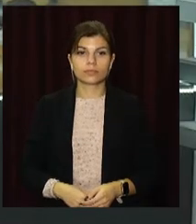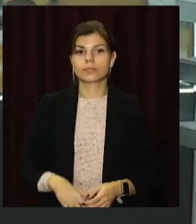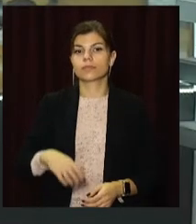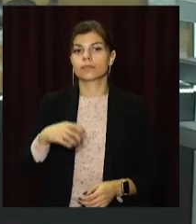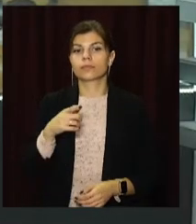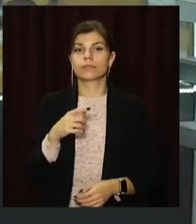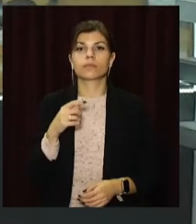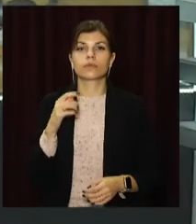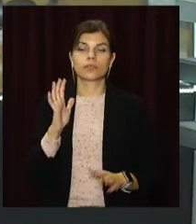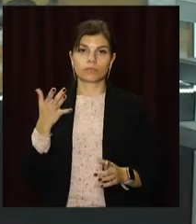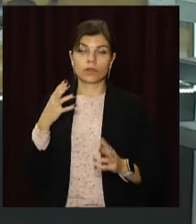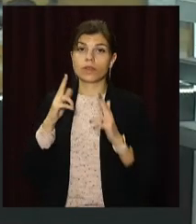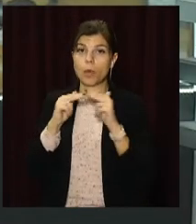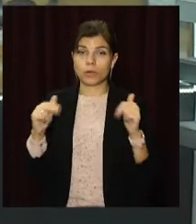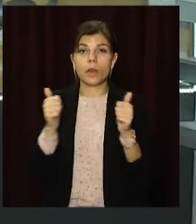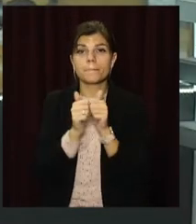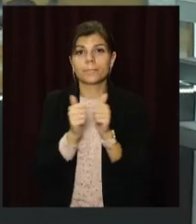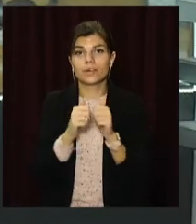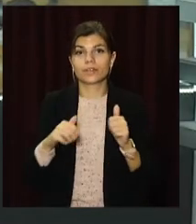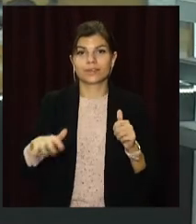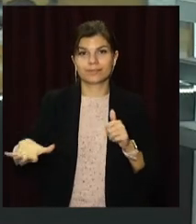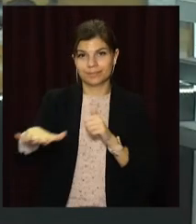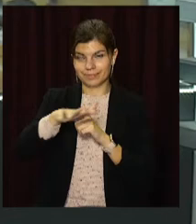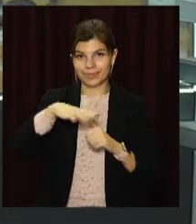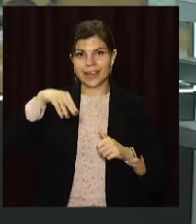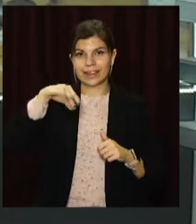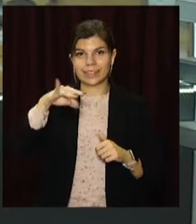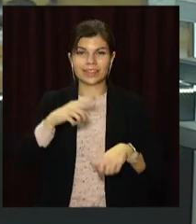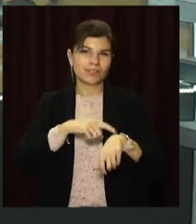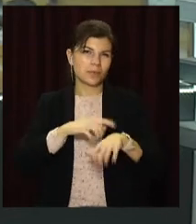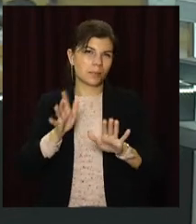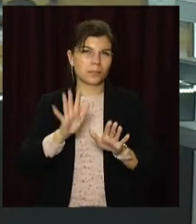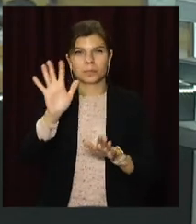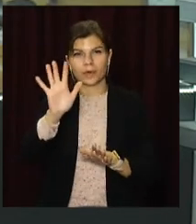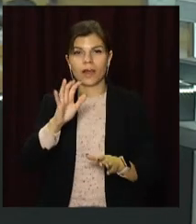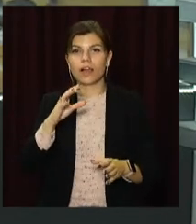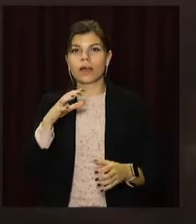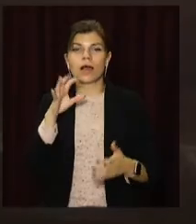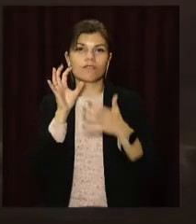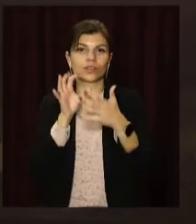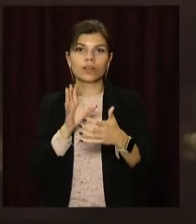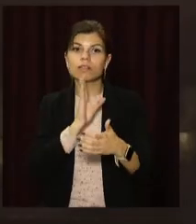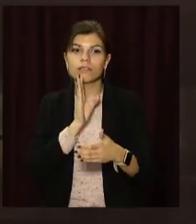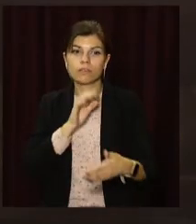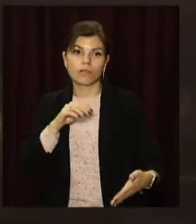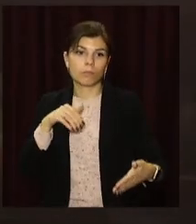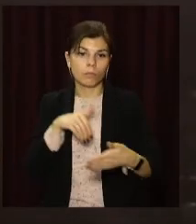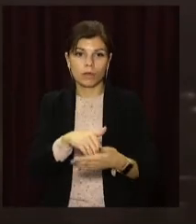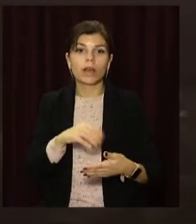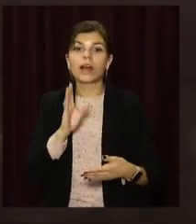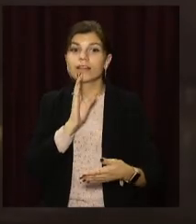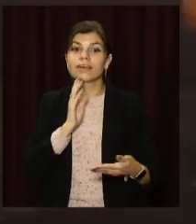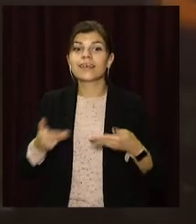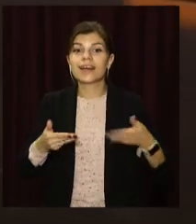Наїхав на дитину. У Дніпрі біля одного з торговельних центрів десь о 17-й водій маршрутки збив дівчинку, яка переходила